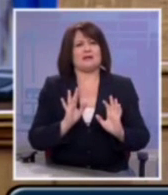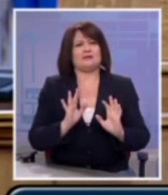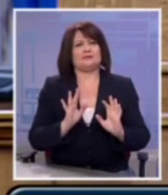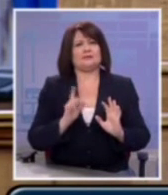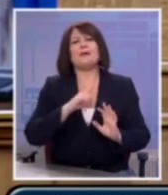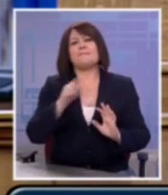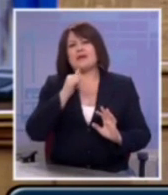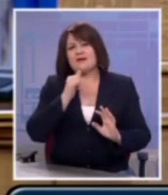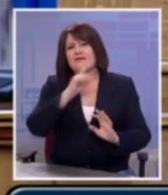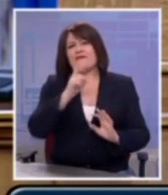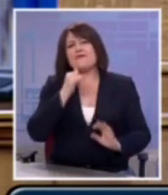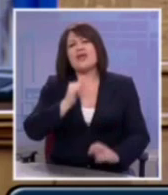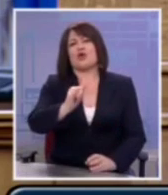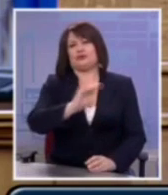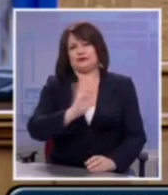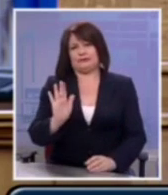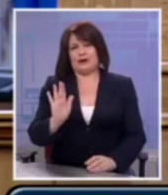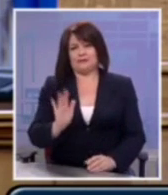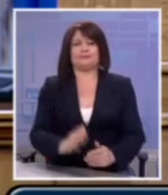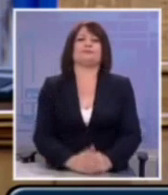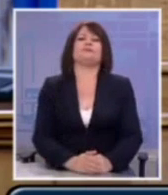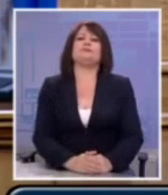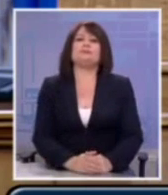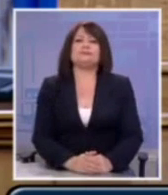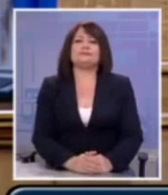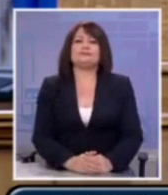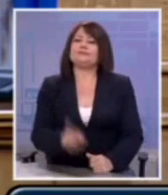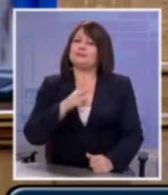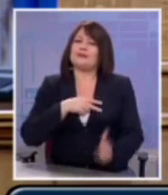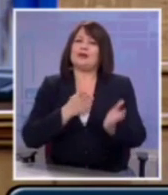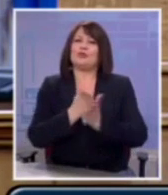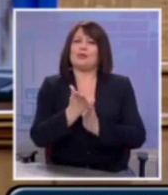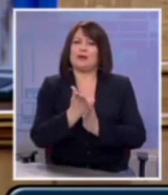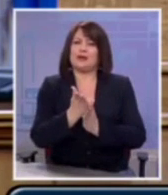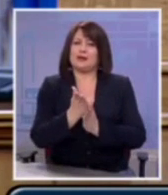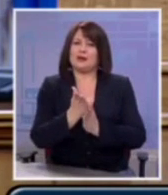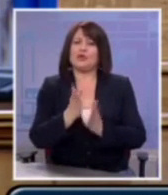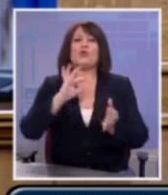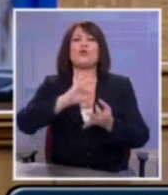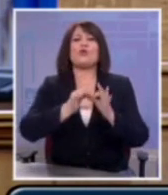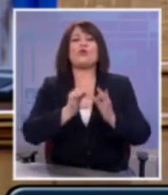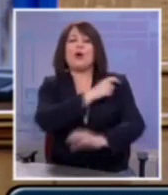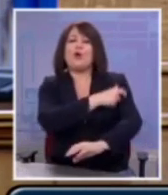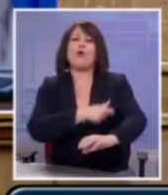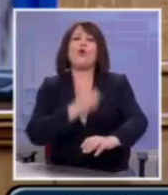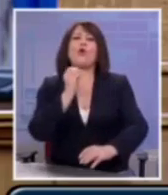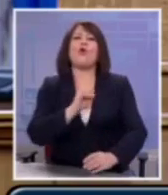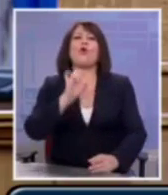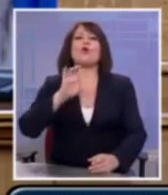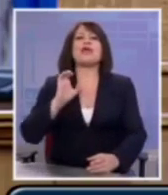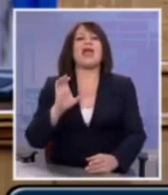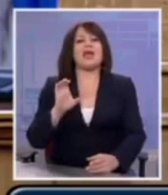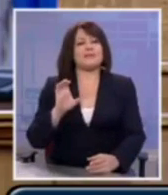μη βιώσιμα. Επιβεβαιώνουν και δικαιώνουν πλήρως τον Οργανισμό Ηνωμένων Εθνών